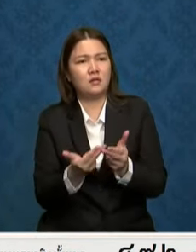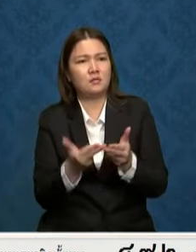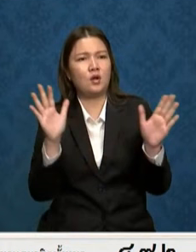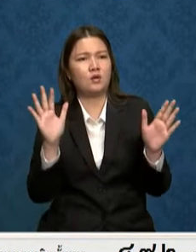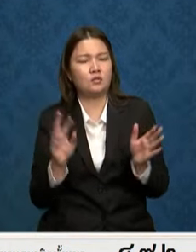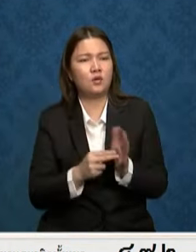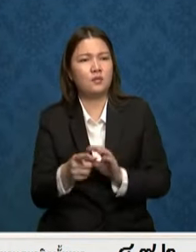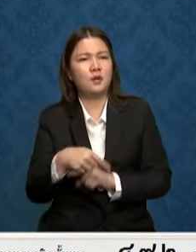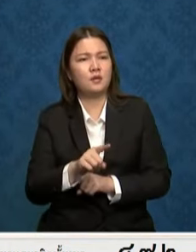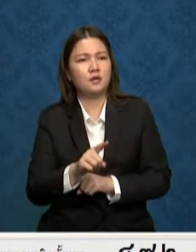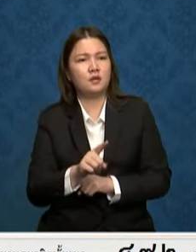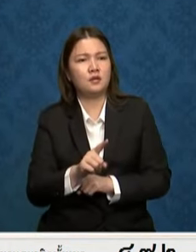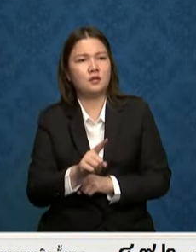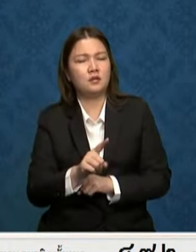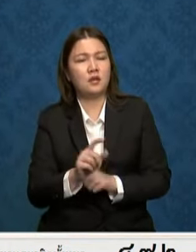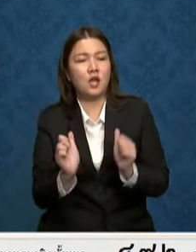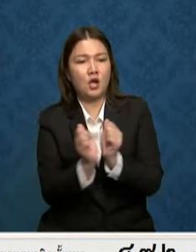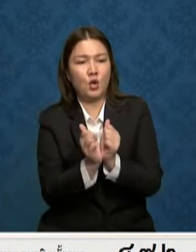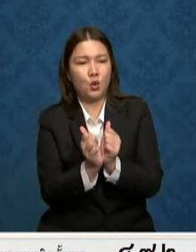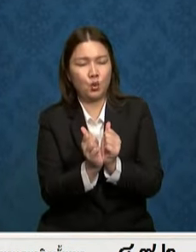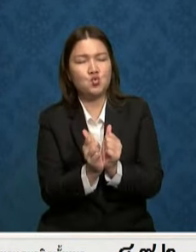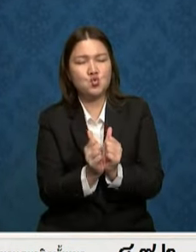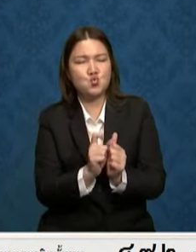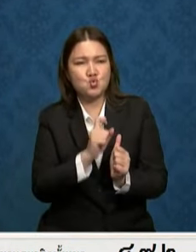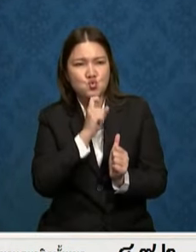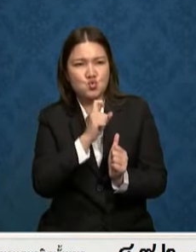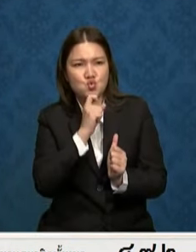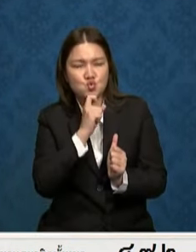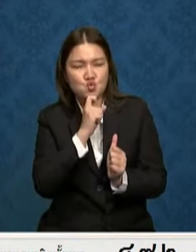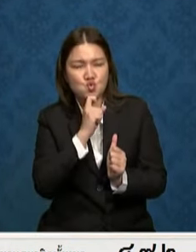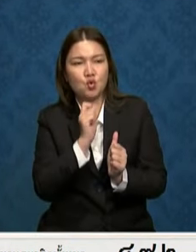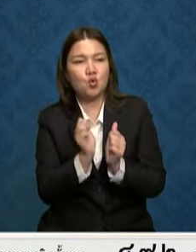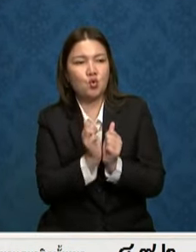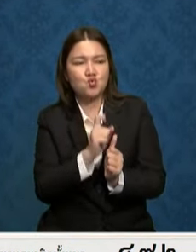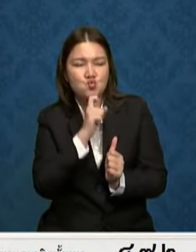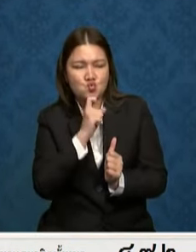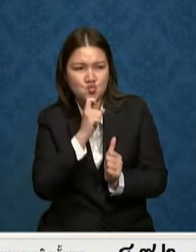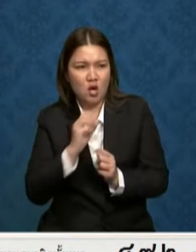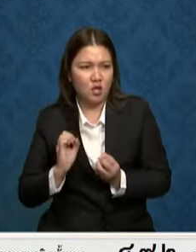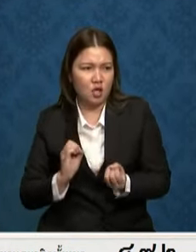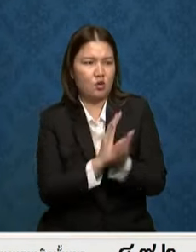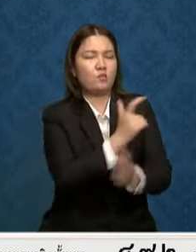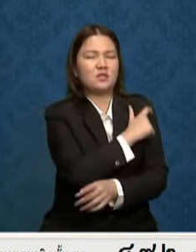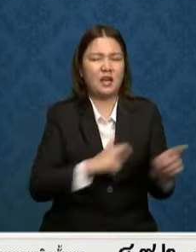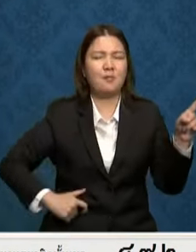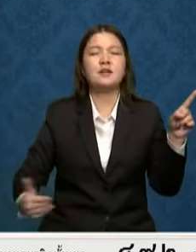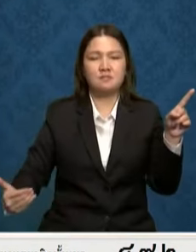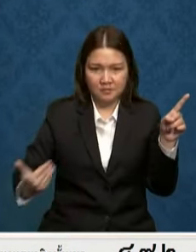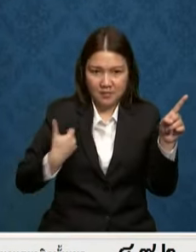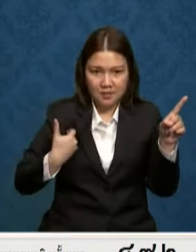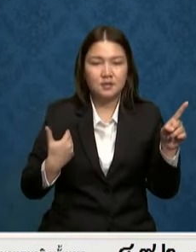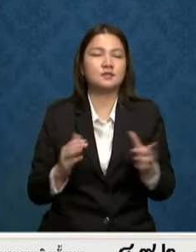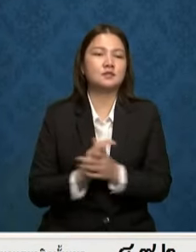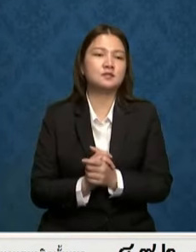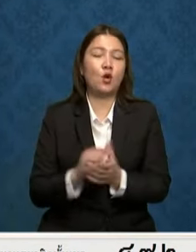ที่เป็นการทำให้สถาบันเนี่ยเอ่อถูกมองอย่างเคลือบแคลงสงสัยถูกมั้ยครับถ้าเกิดความ